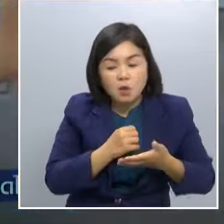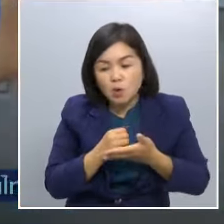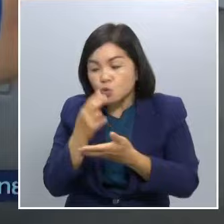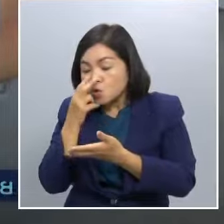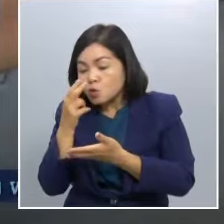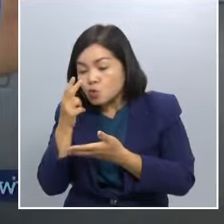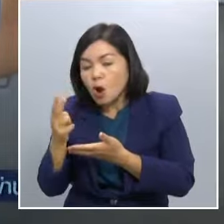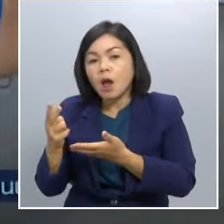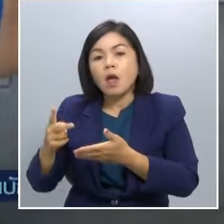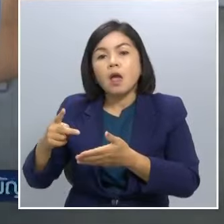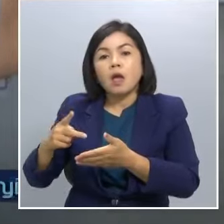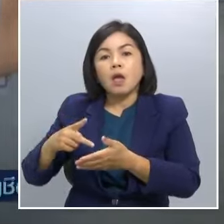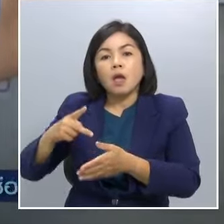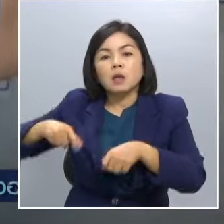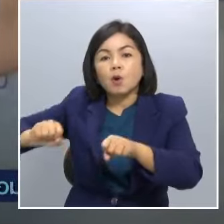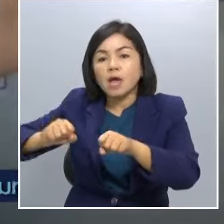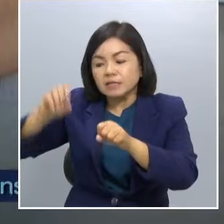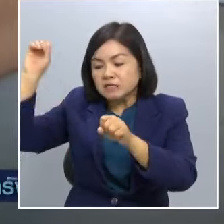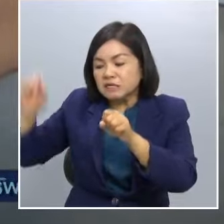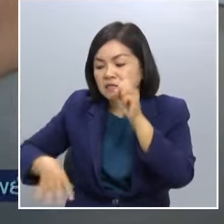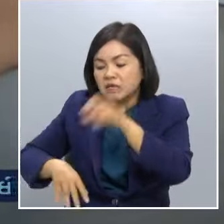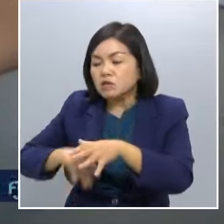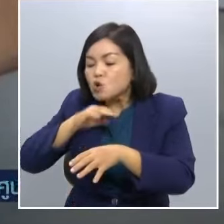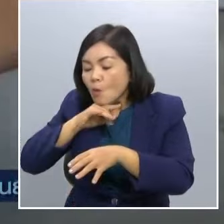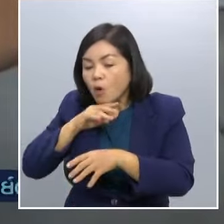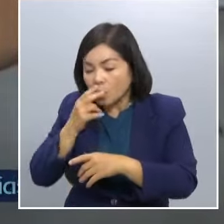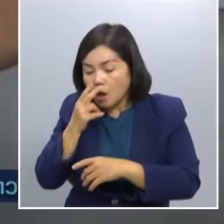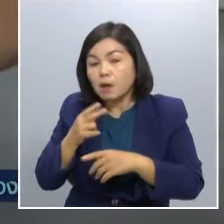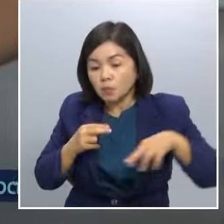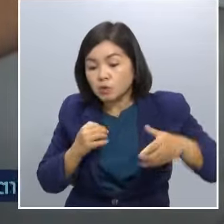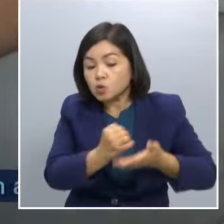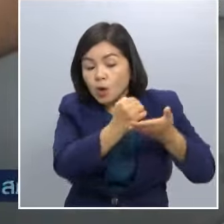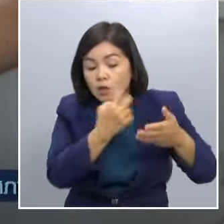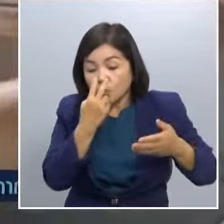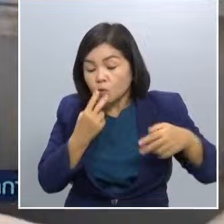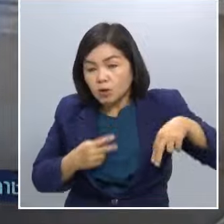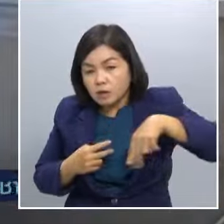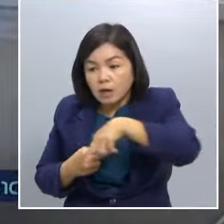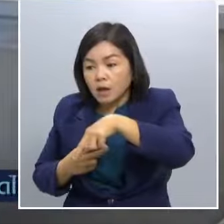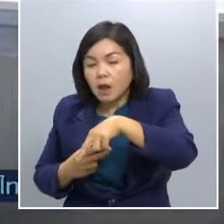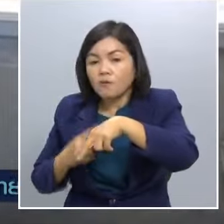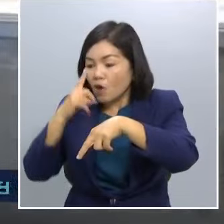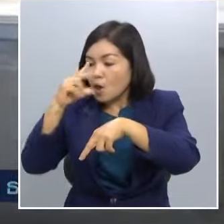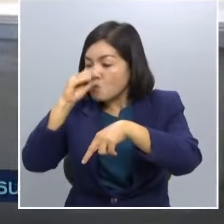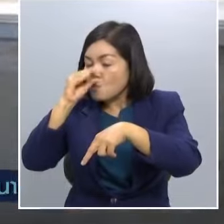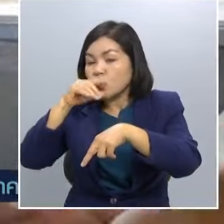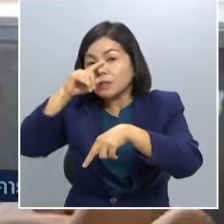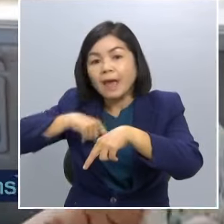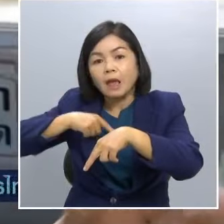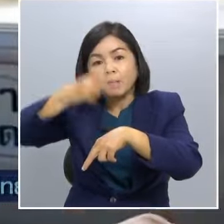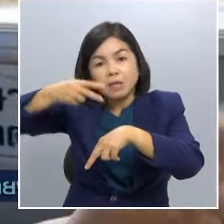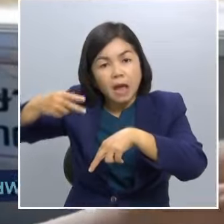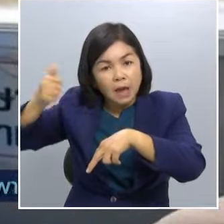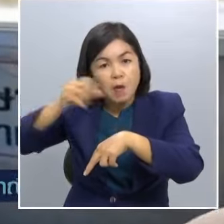อยจอดรถทิ้งขยะลงกับพื้นเขาก็ไปดูข้างรถแล้วฝรั่งคนนี้ก็พูดไทยสำเนียงอีสานน